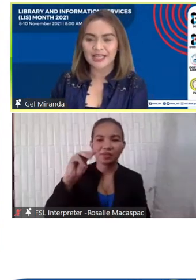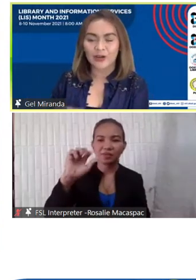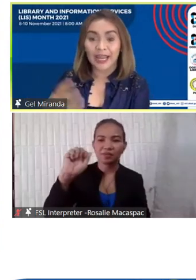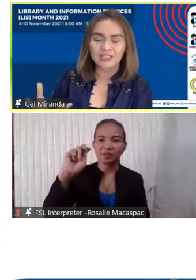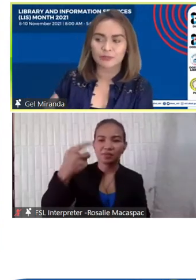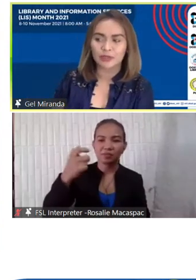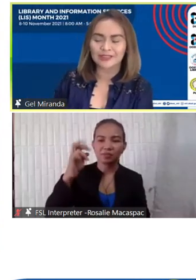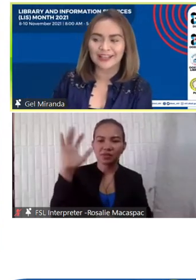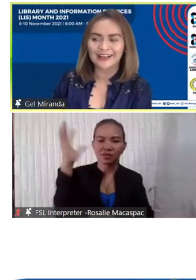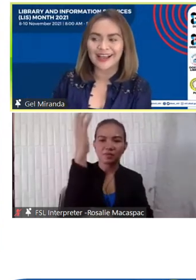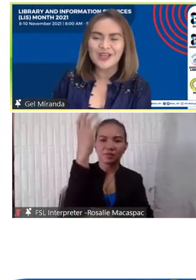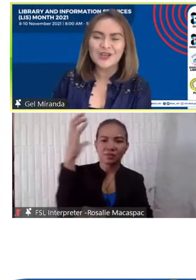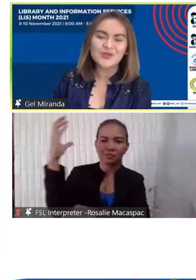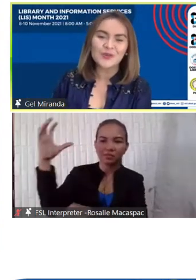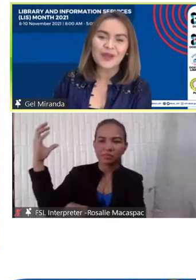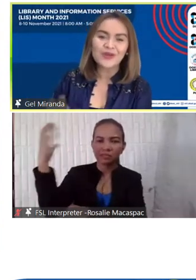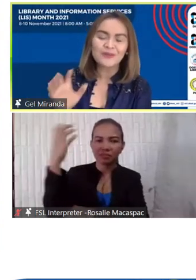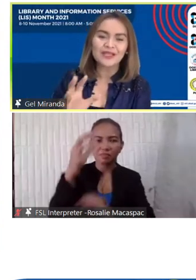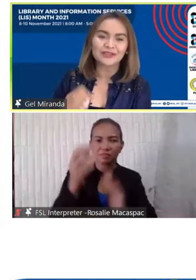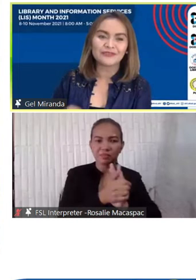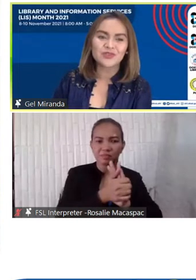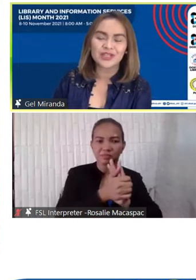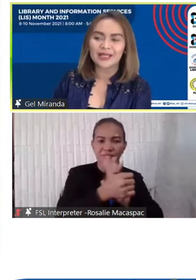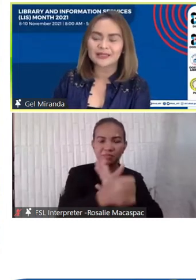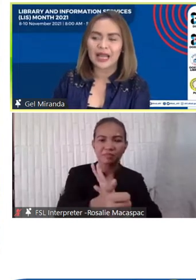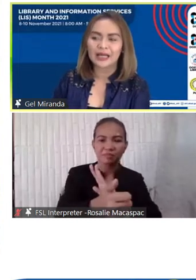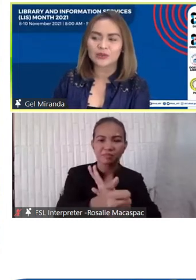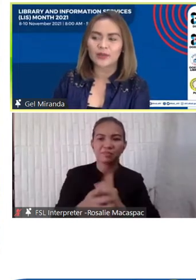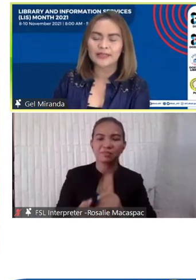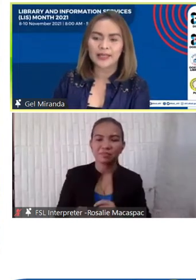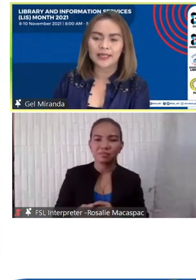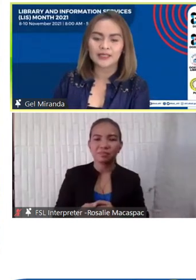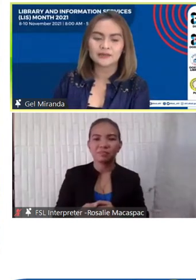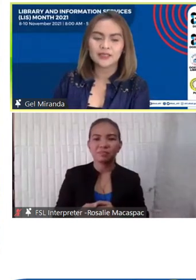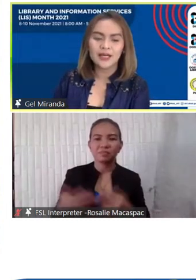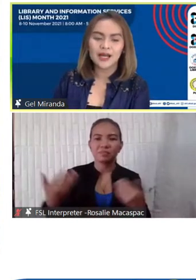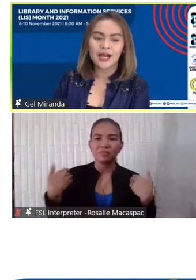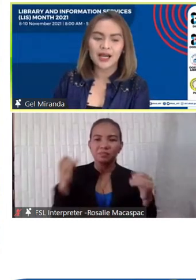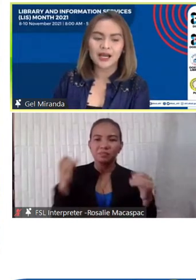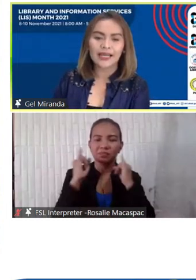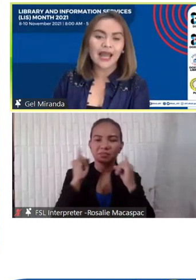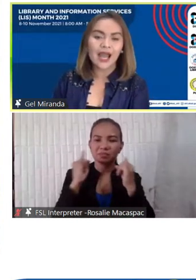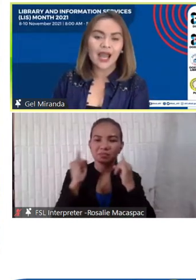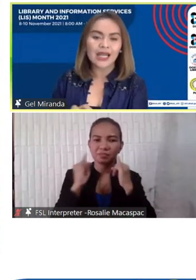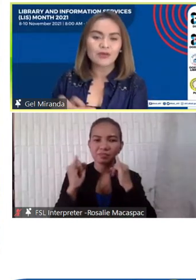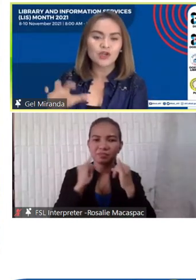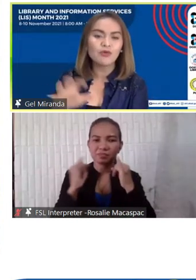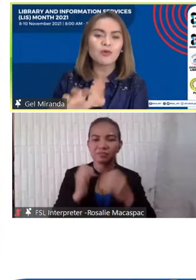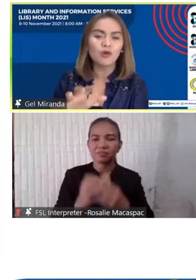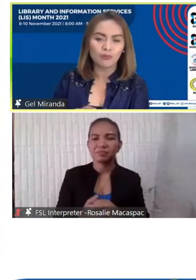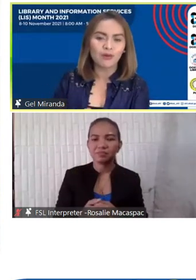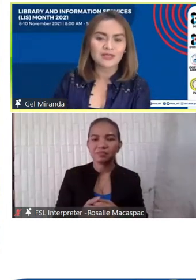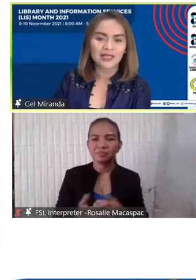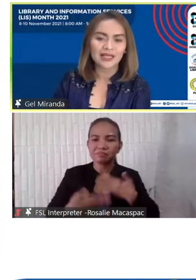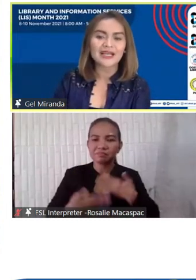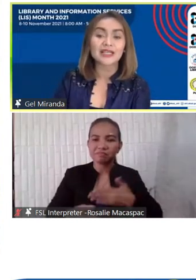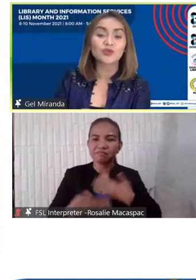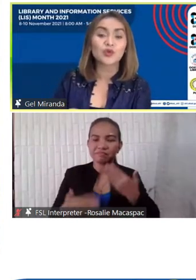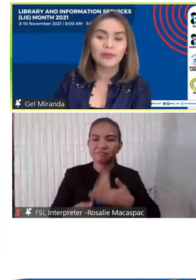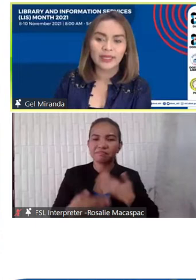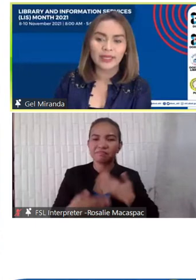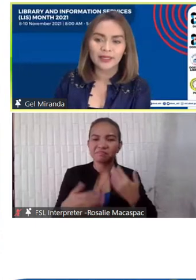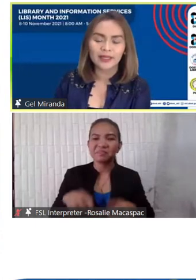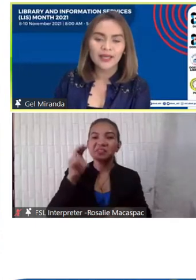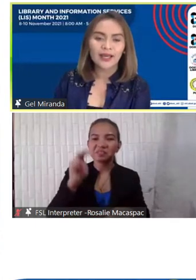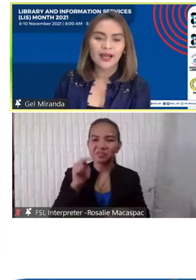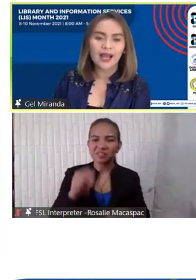specialist, expert talaga. So meron kami interview dyan na nakakatuwa dahil kailangan namin lumublob talaga sa